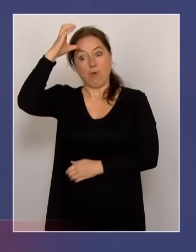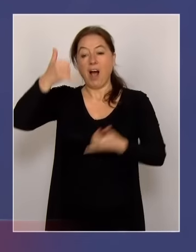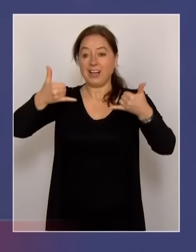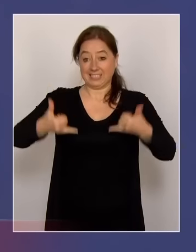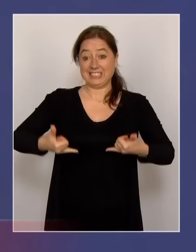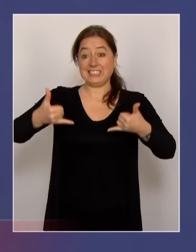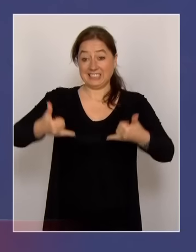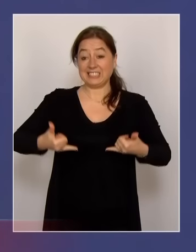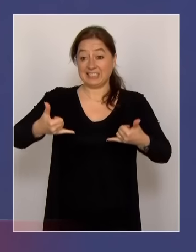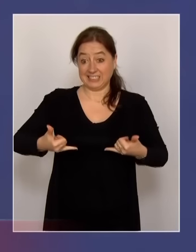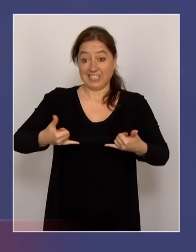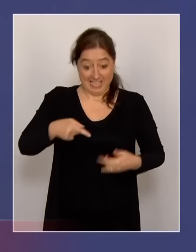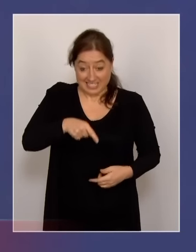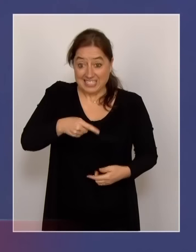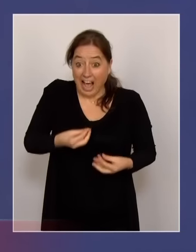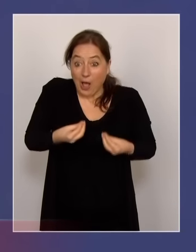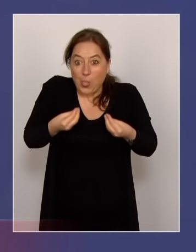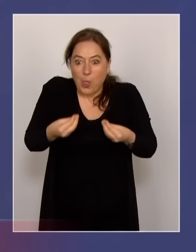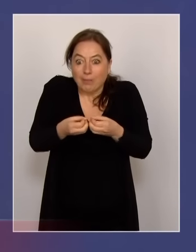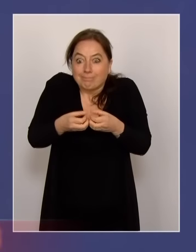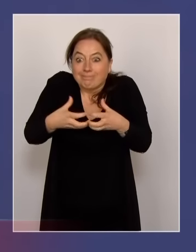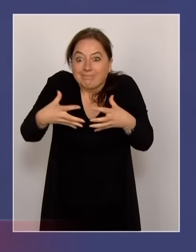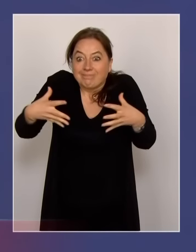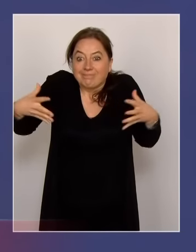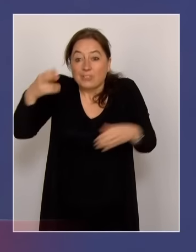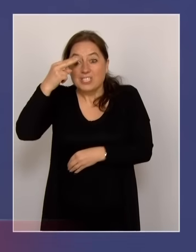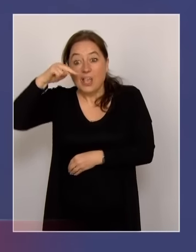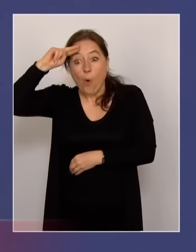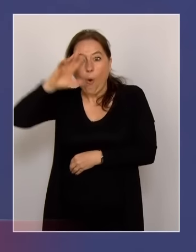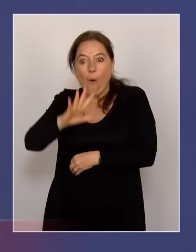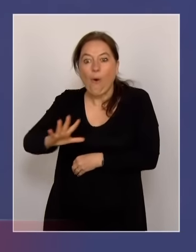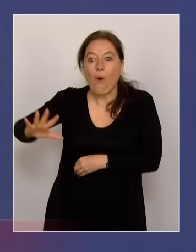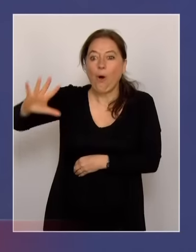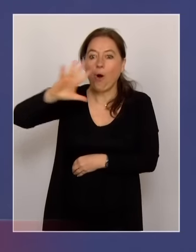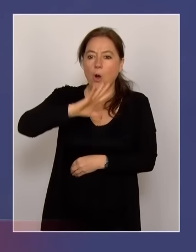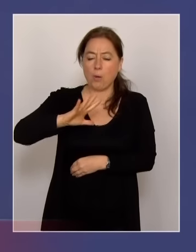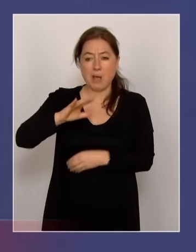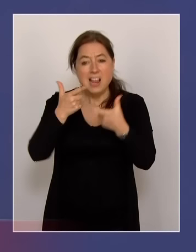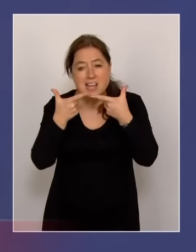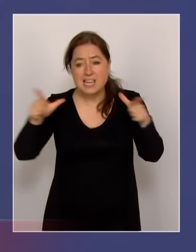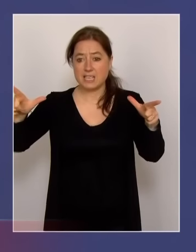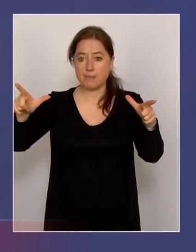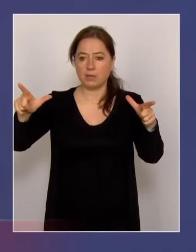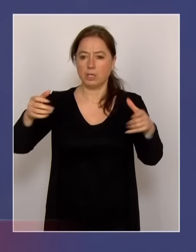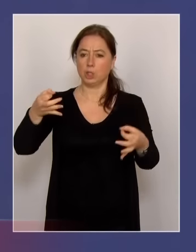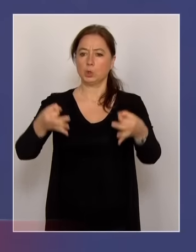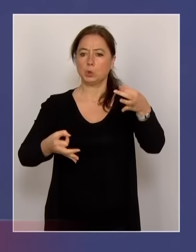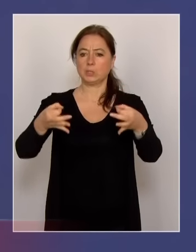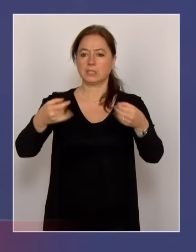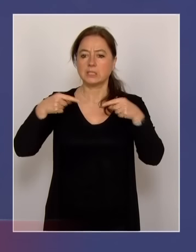même de la civilisation européenne, une certaine relation avec la liberté, la justice, le savoir,